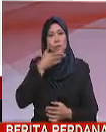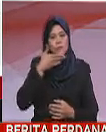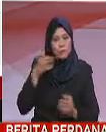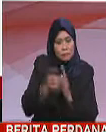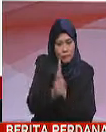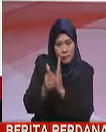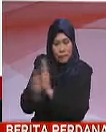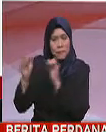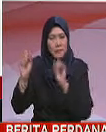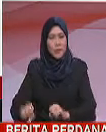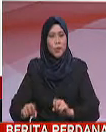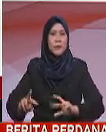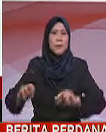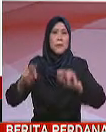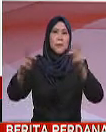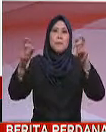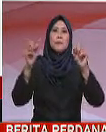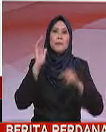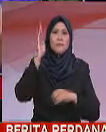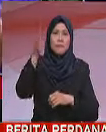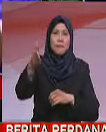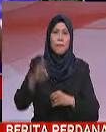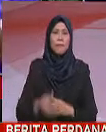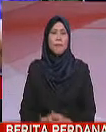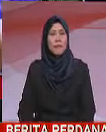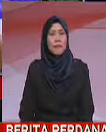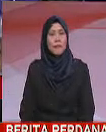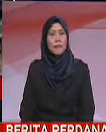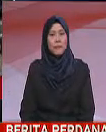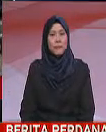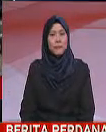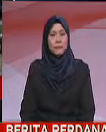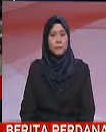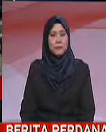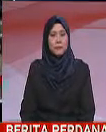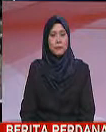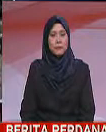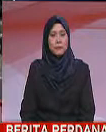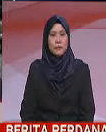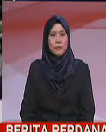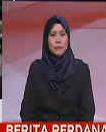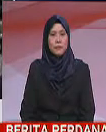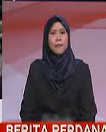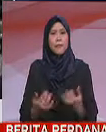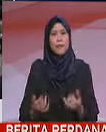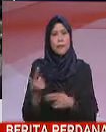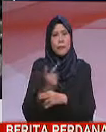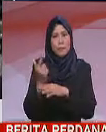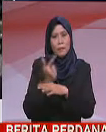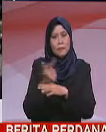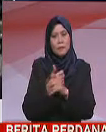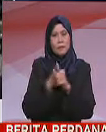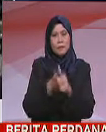yang mampu diketengahkan tidak lama lagi. Hanya dia orang mengikuti fasa-fasa latihan yang